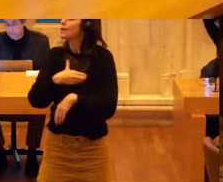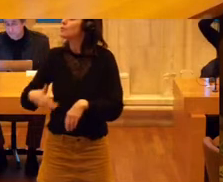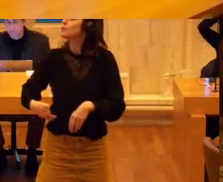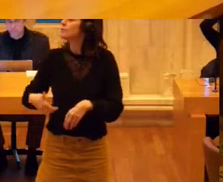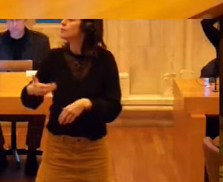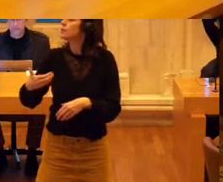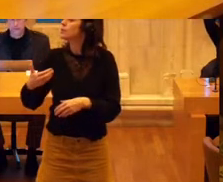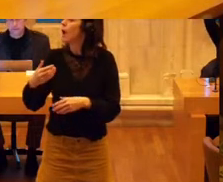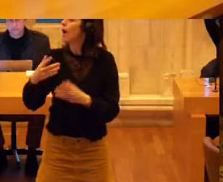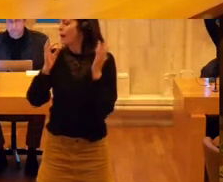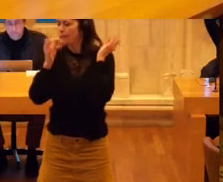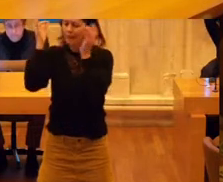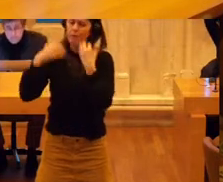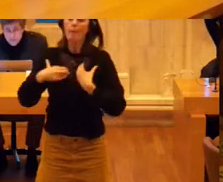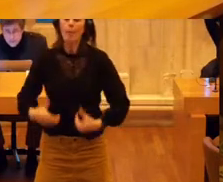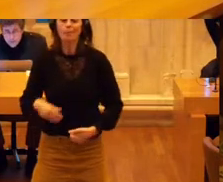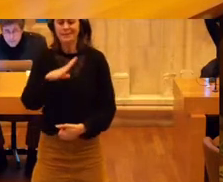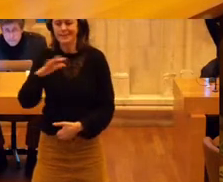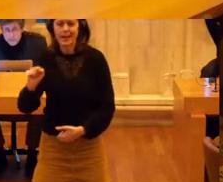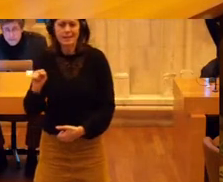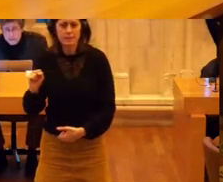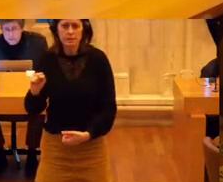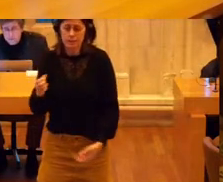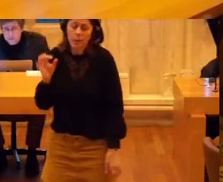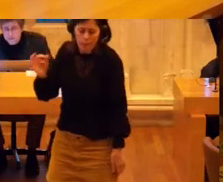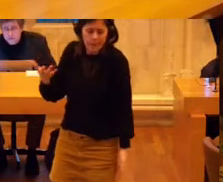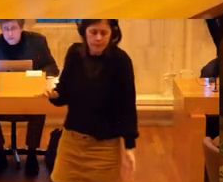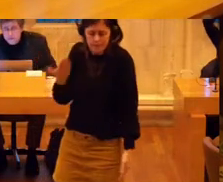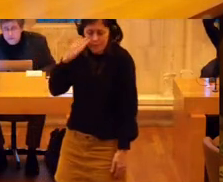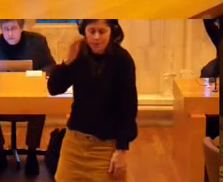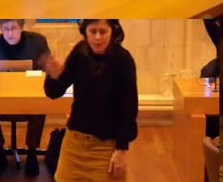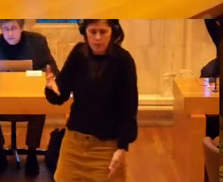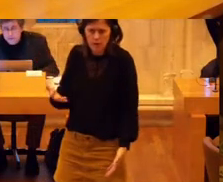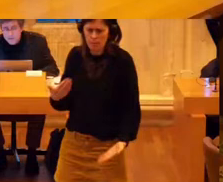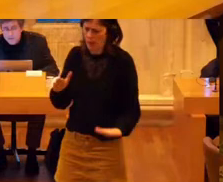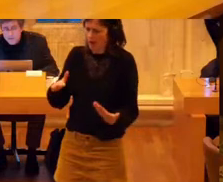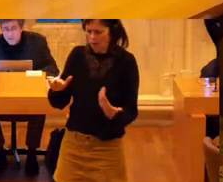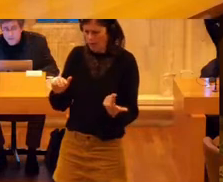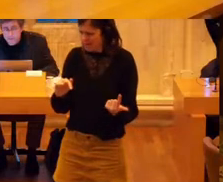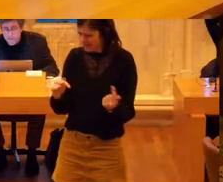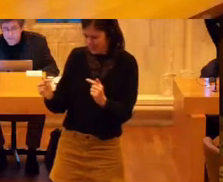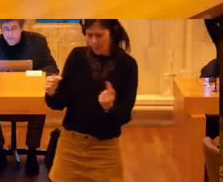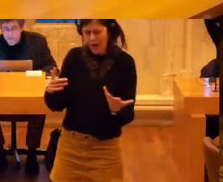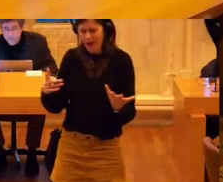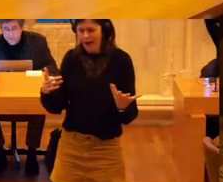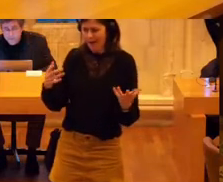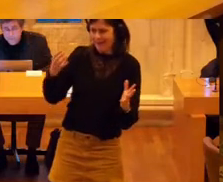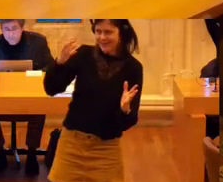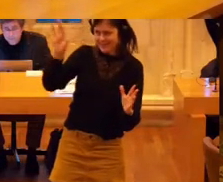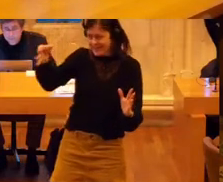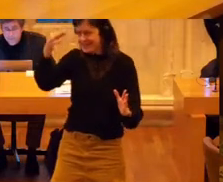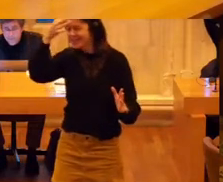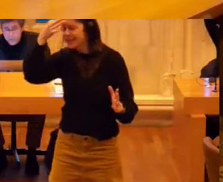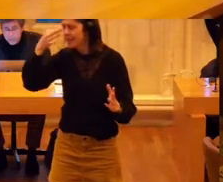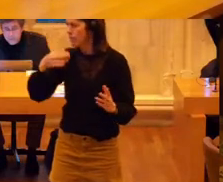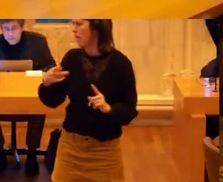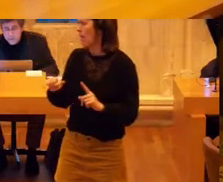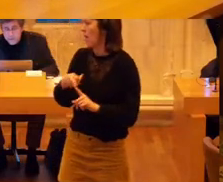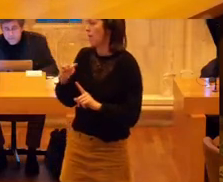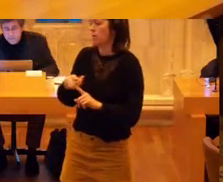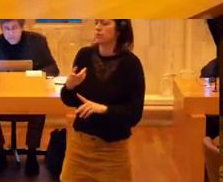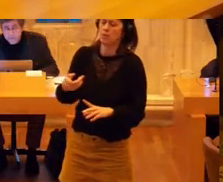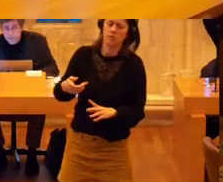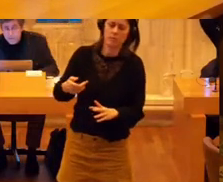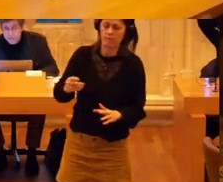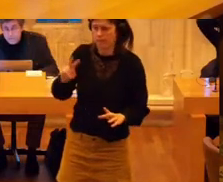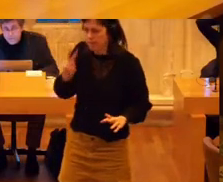Mais je pense quand même que ces débats et ces initiatives sont suffisamment importantes et cruciales